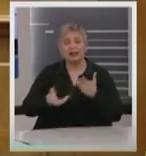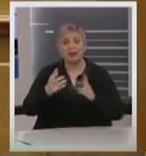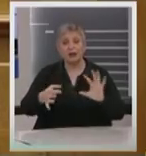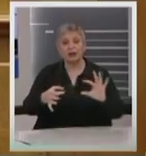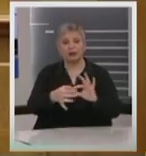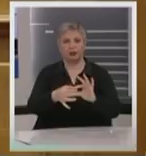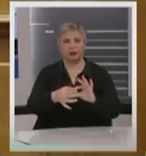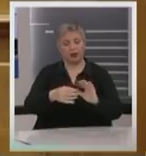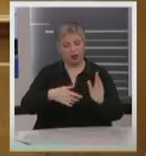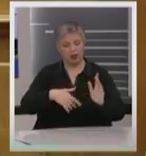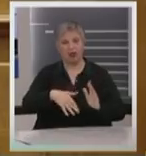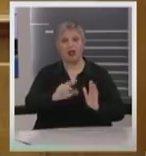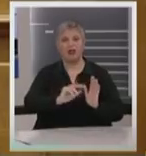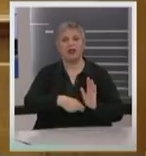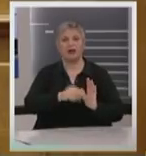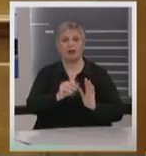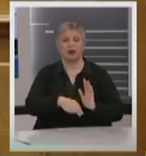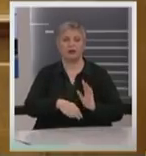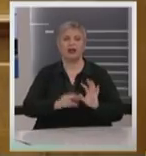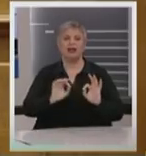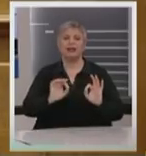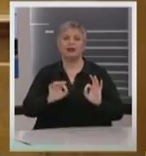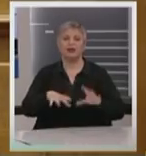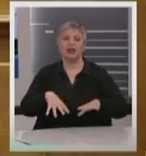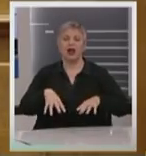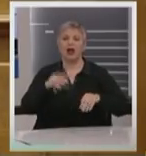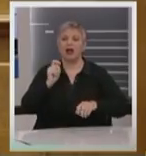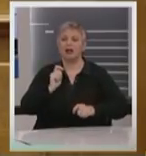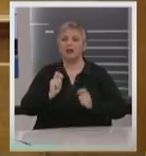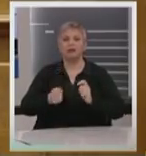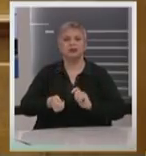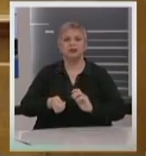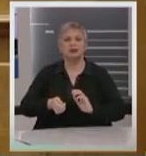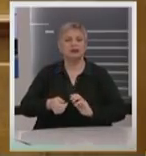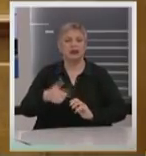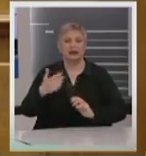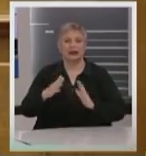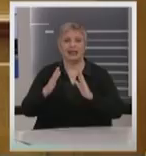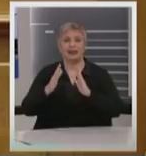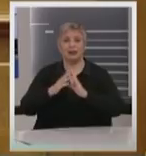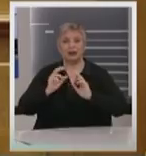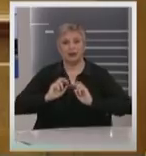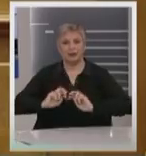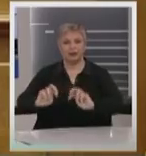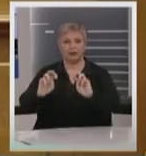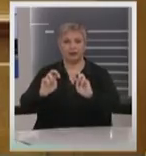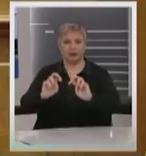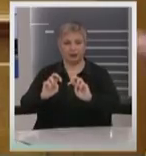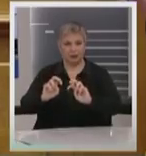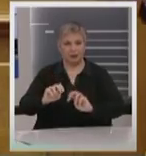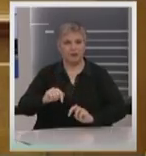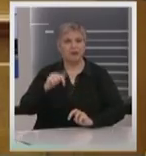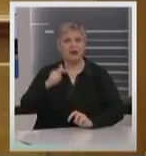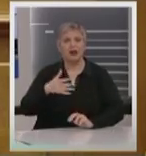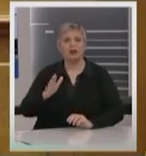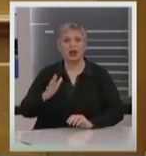βέβαια ξεκίνησαν και οι πληστηριασμοί όλων των κατοικιών, ακόμα και των λαϊκών. Αυτά τα